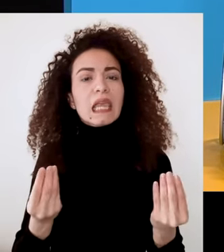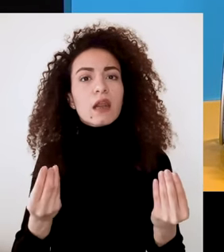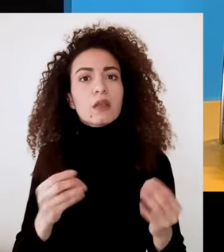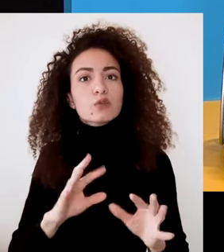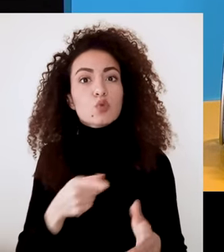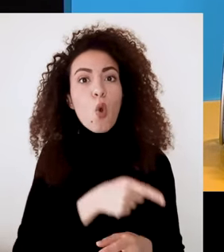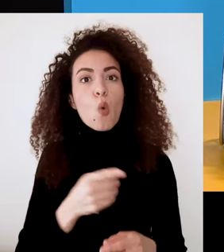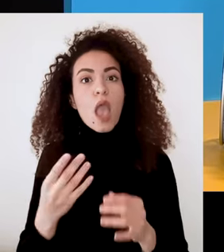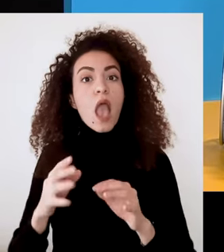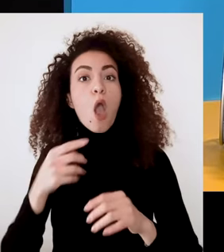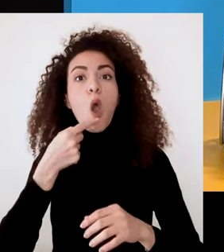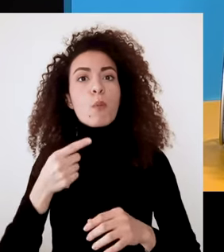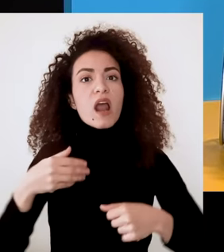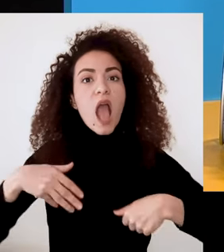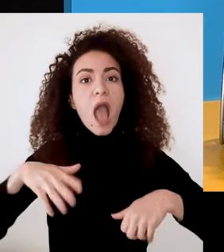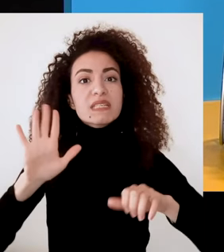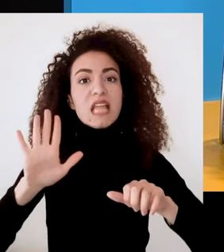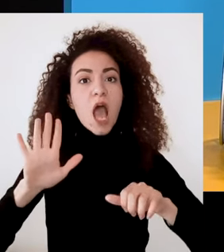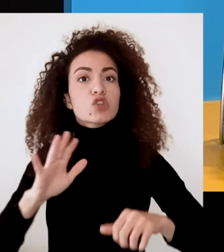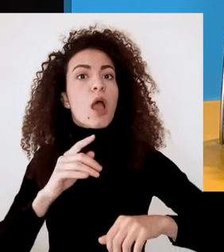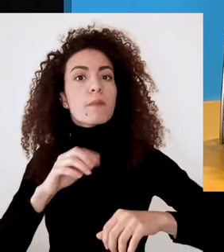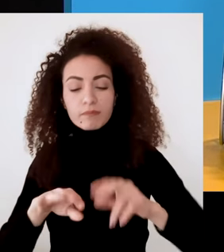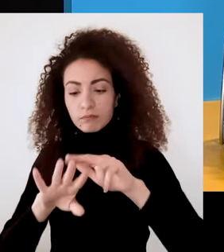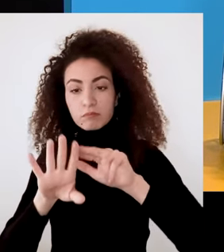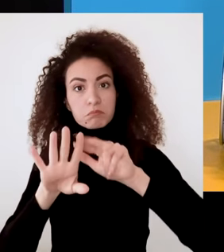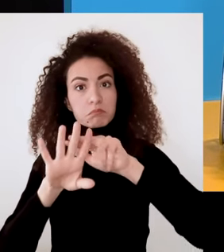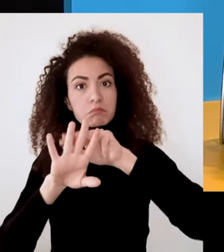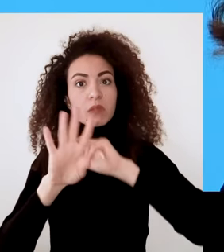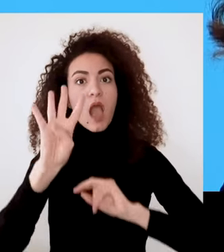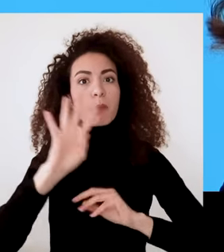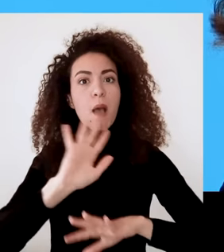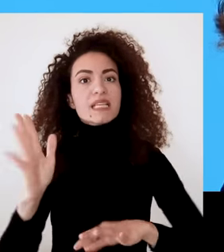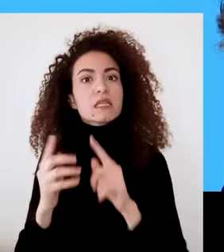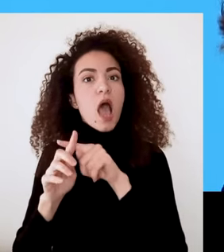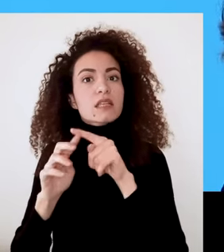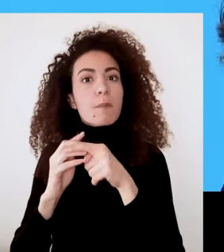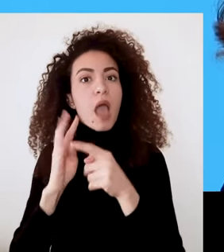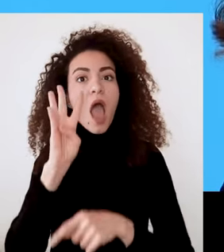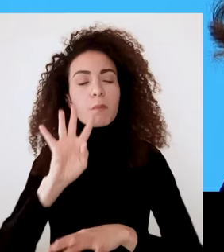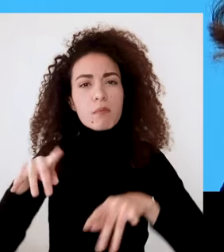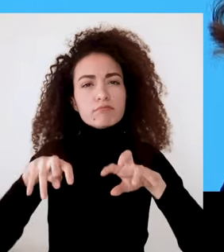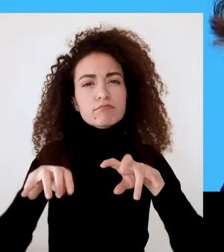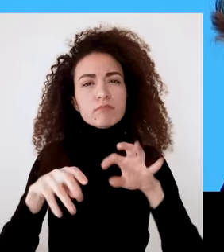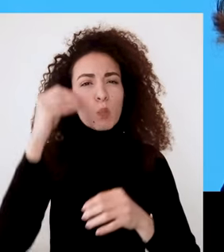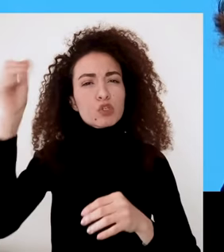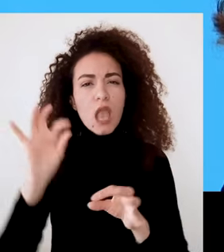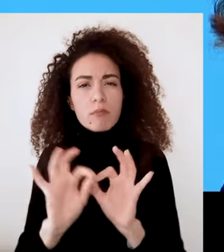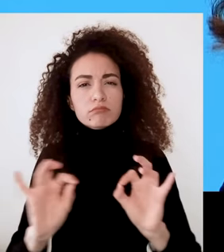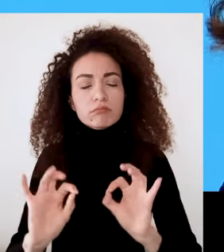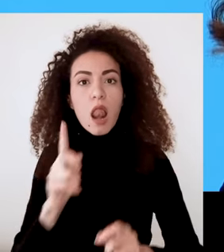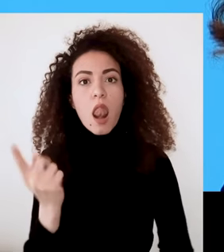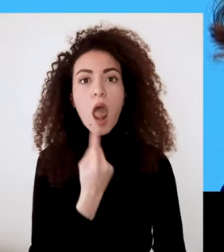فوريفر أي الأحلام هي للأبد بعمر الخمسة عشر سنة بالكارنيجي هول بنيويورك حققه